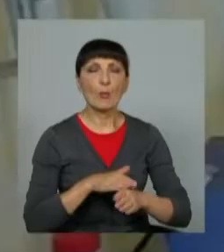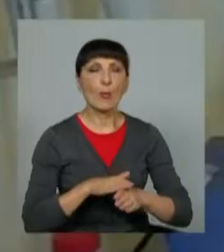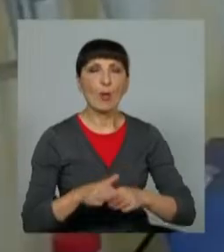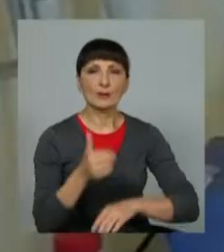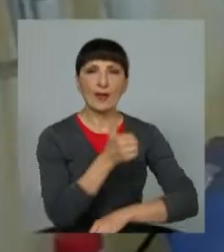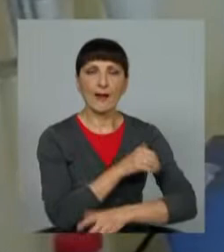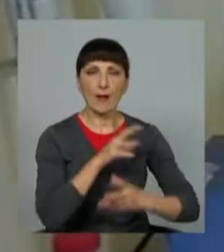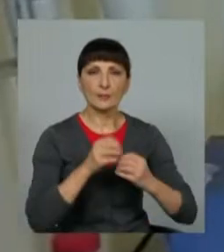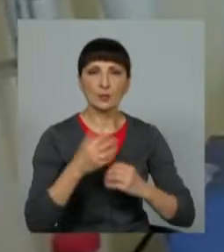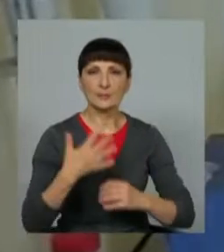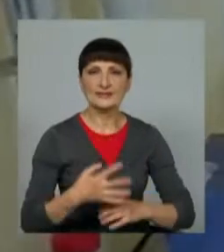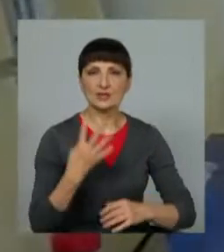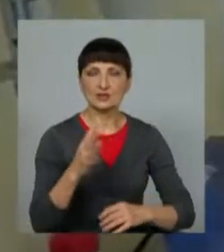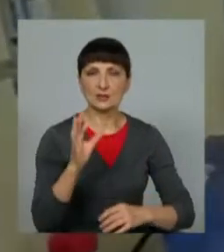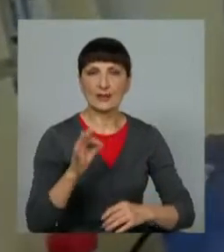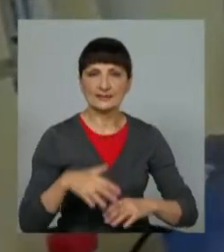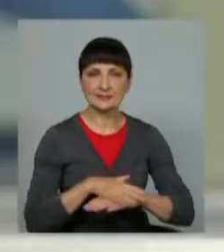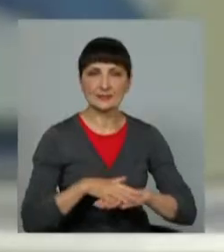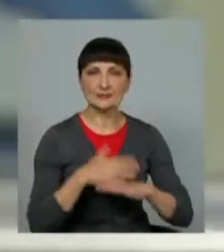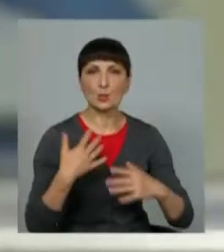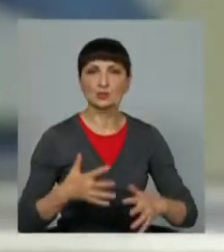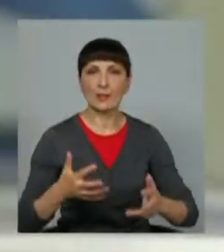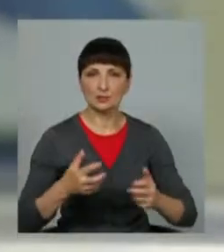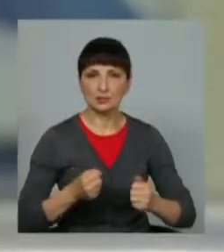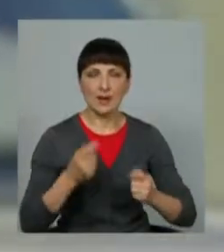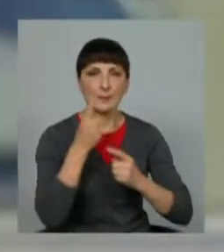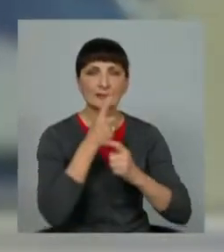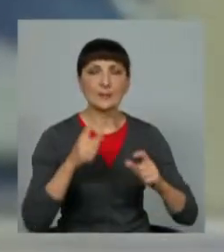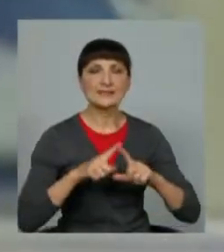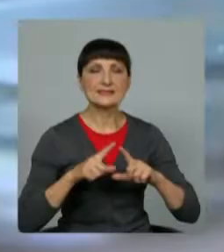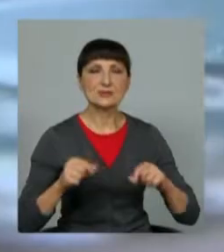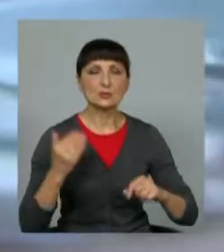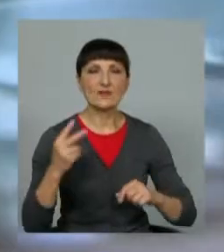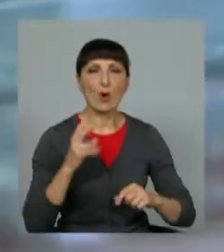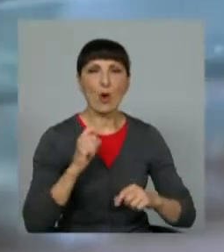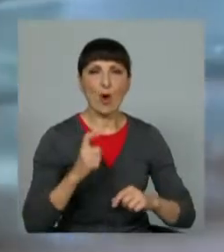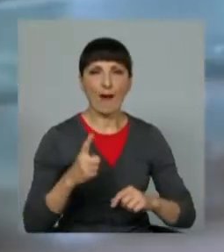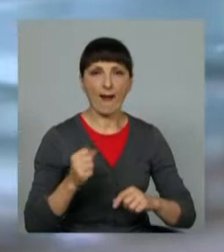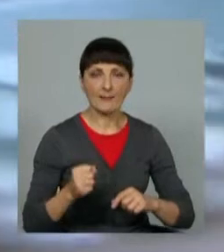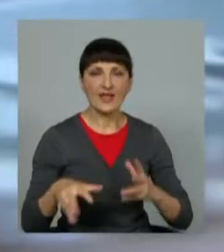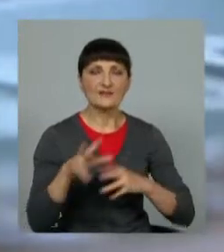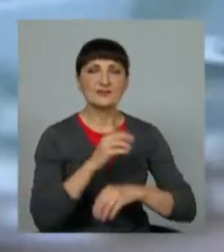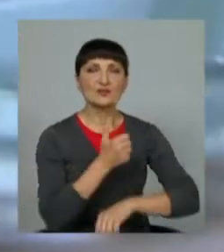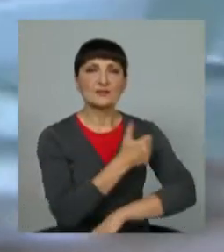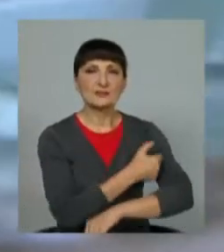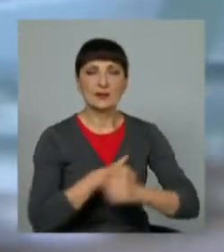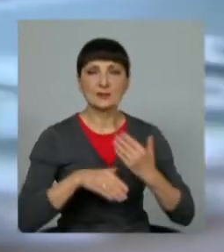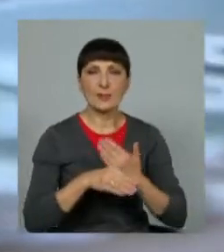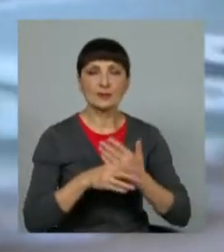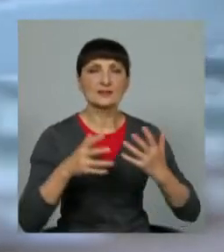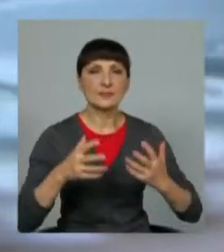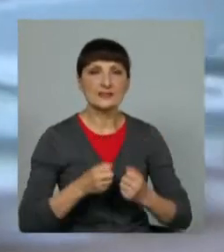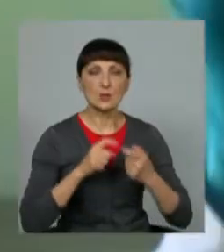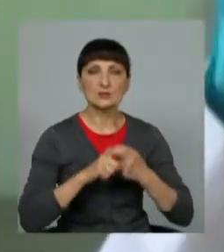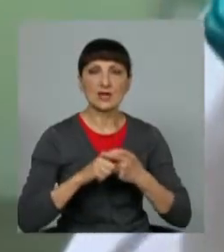вакцин получили 54% населения. По данным Института имени Роберта Коха, всеобщая вакцинация помогла спасти от